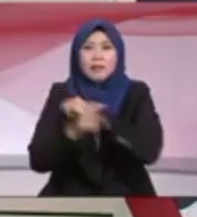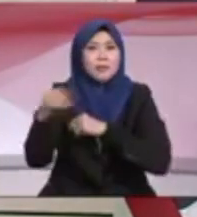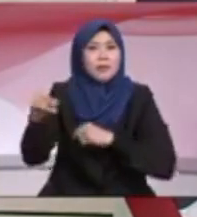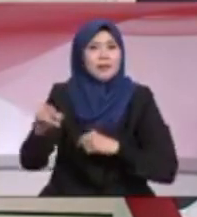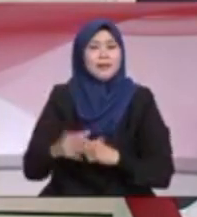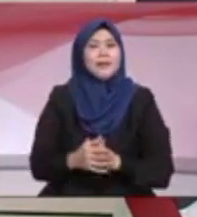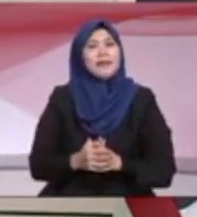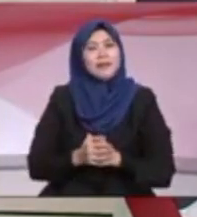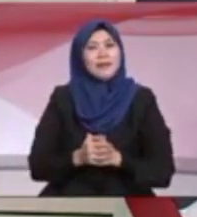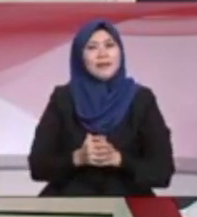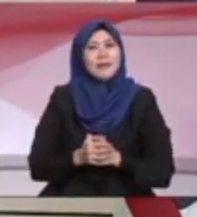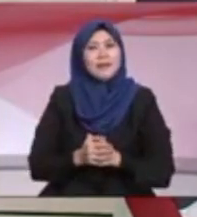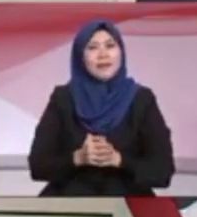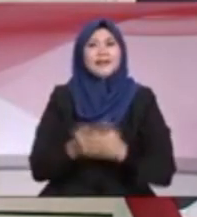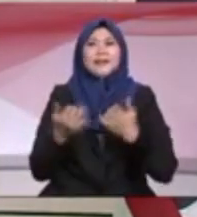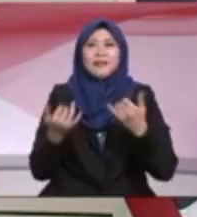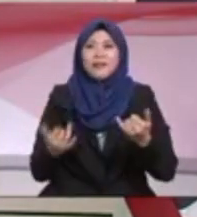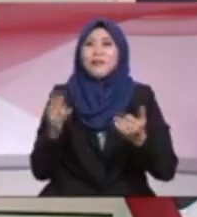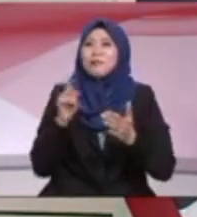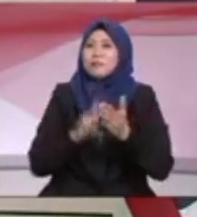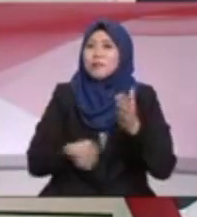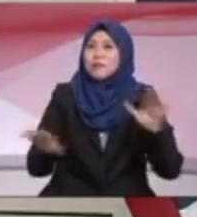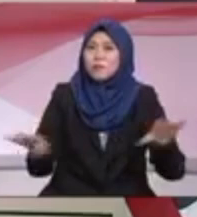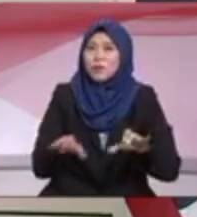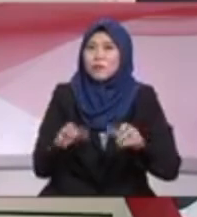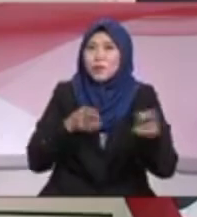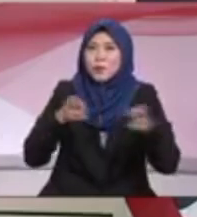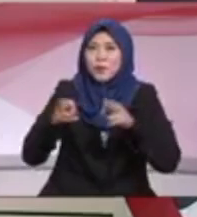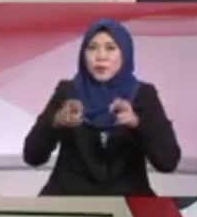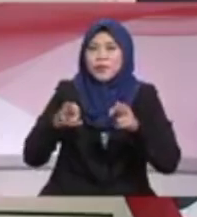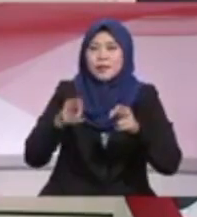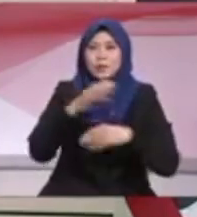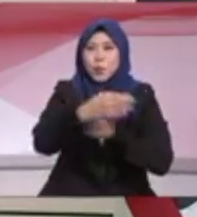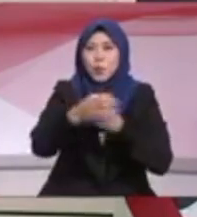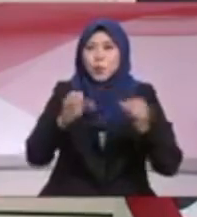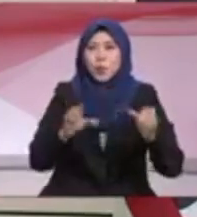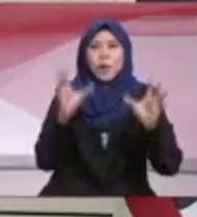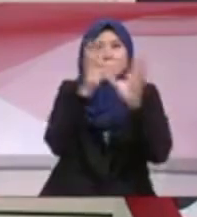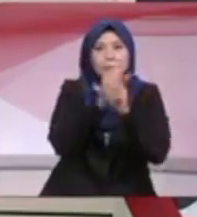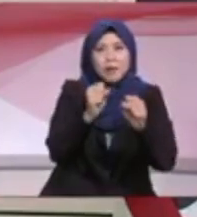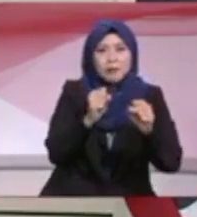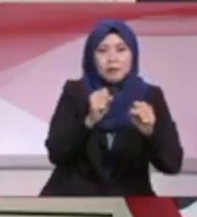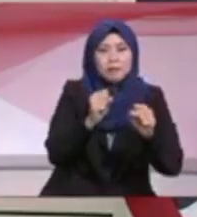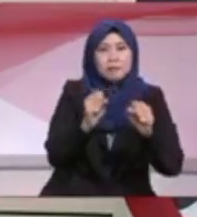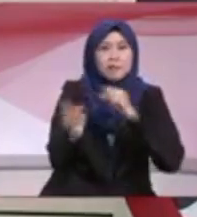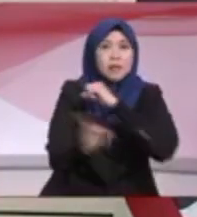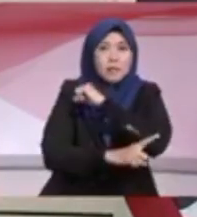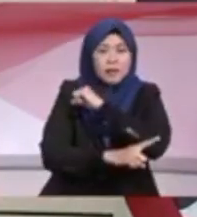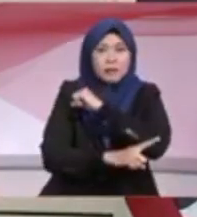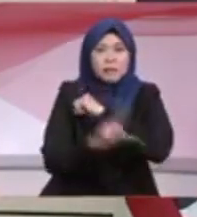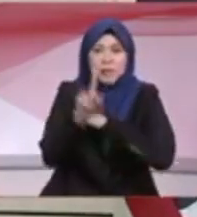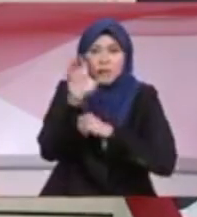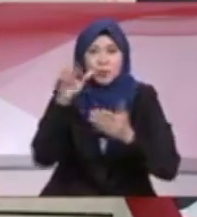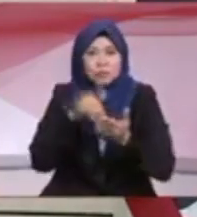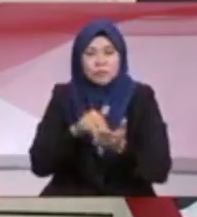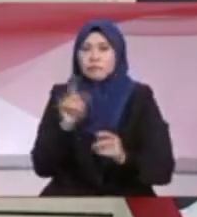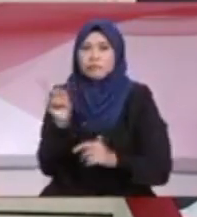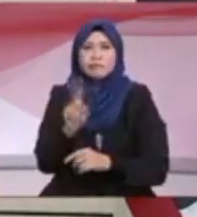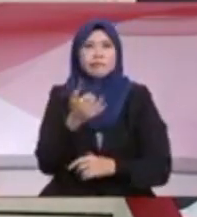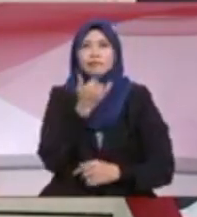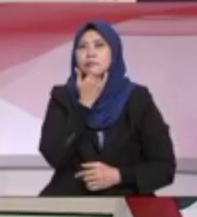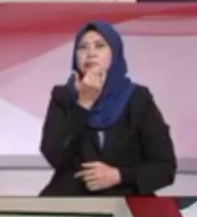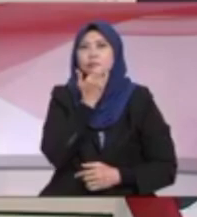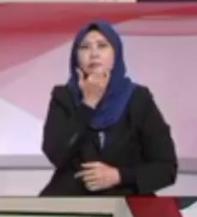Jadi apa yang dilakukan oleh pengurusan di kondo Ampang ini adalah salah dan tidak boleh dilakukan.